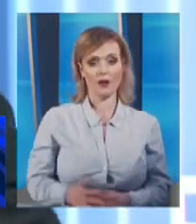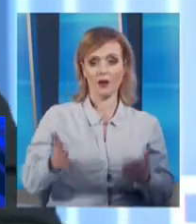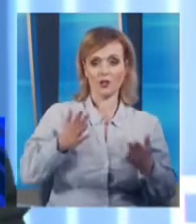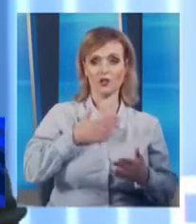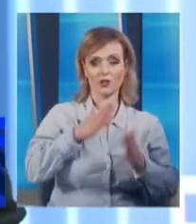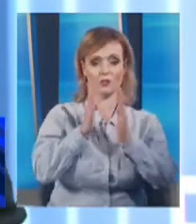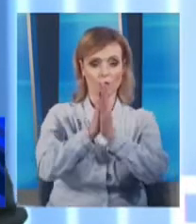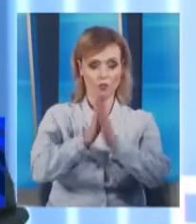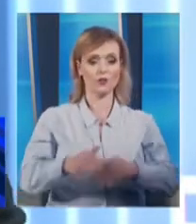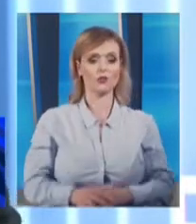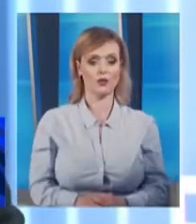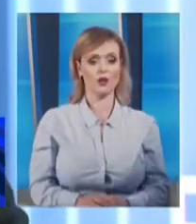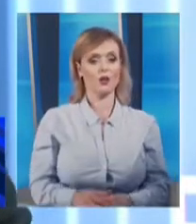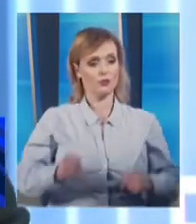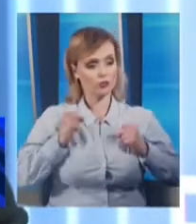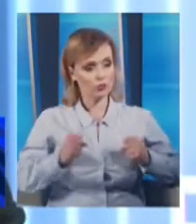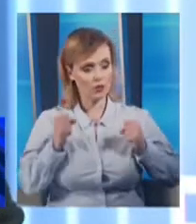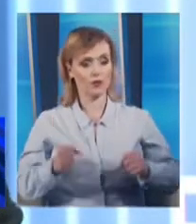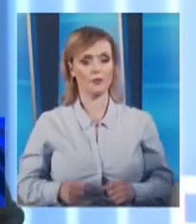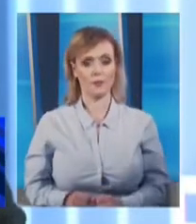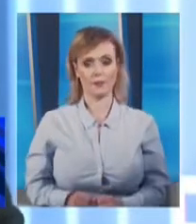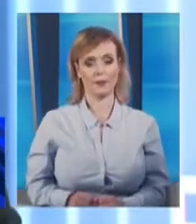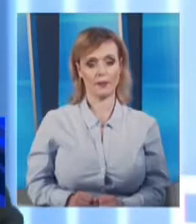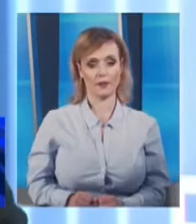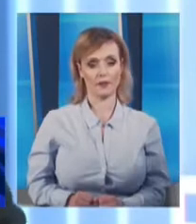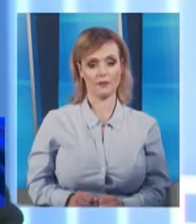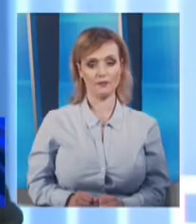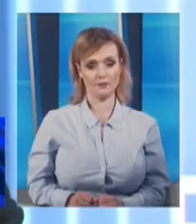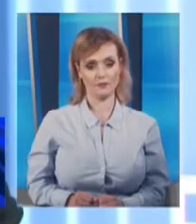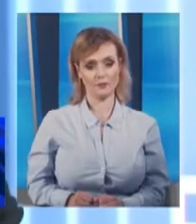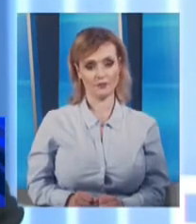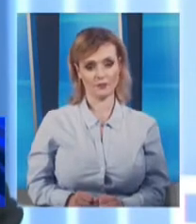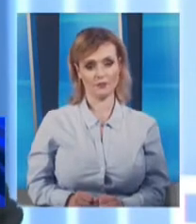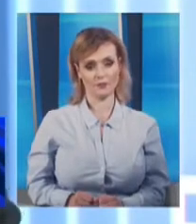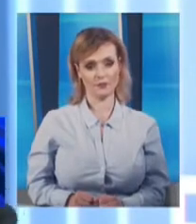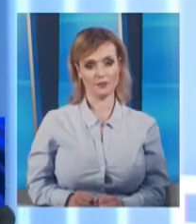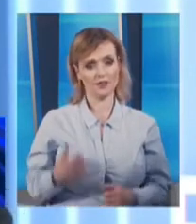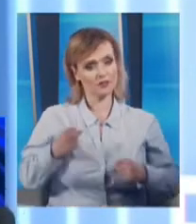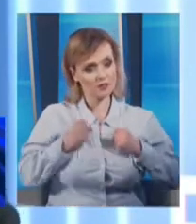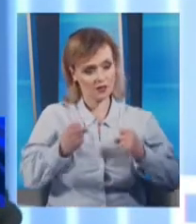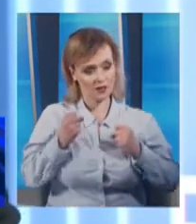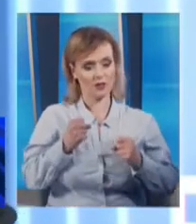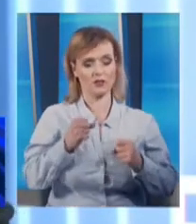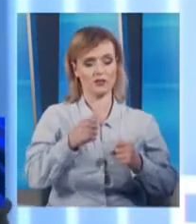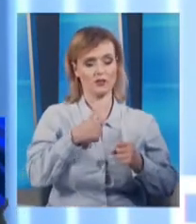la conjugare de eforturi cu toate forțele democratice, pro-europene, pro-românești, rămâne încă valabil. Dar la modul